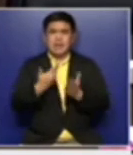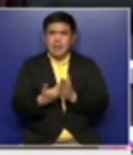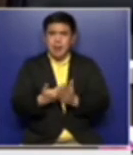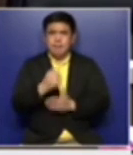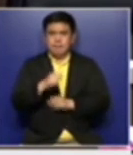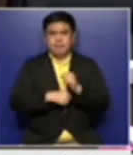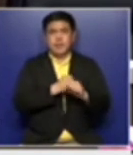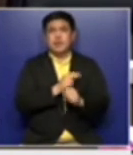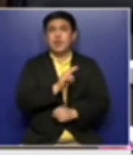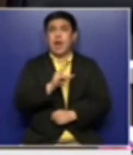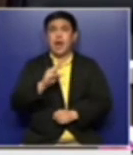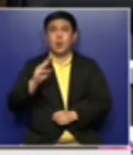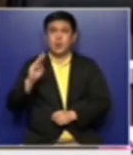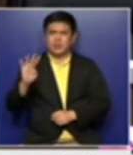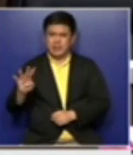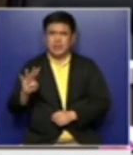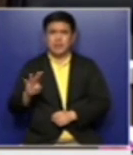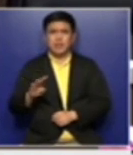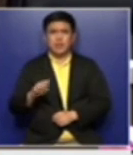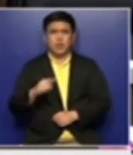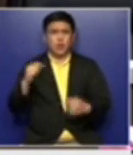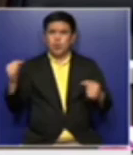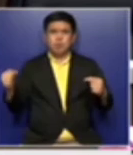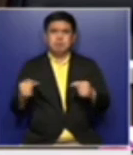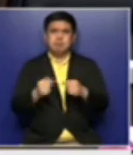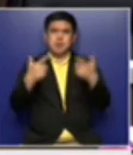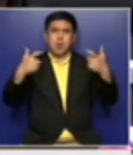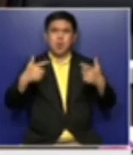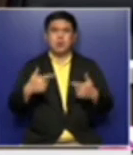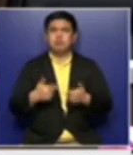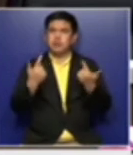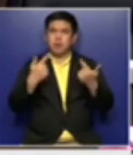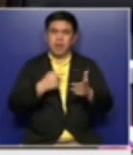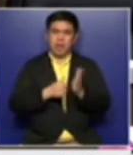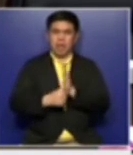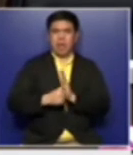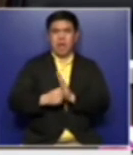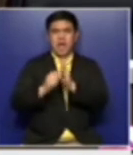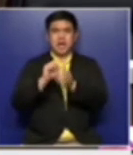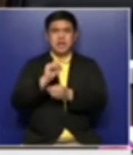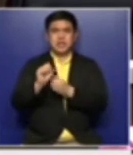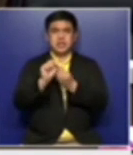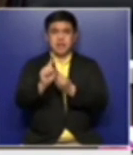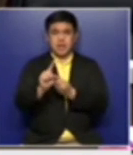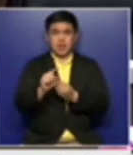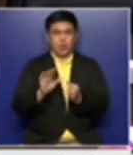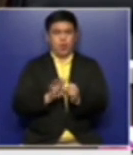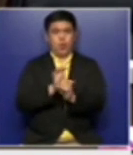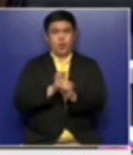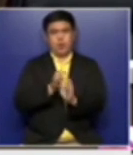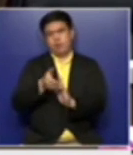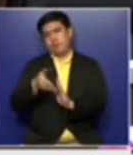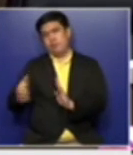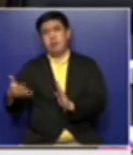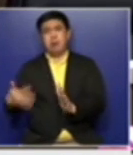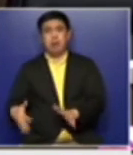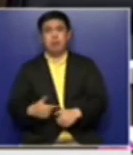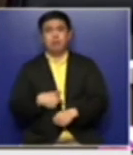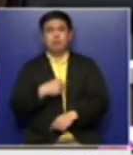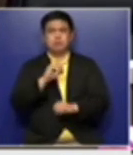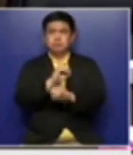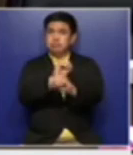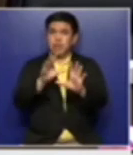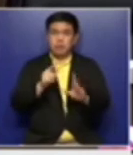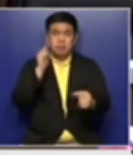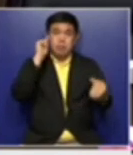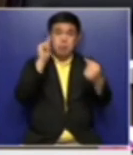ปี2564ไม่ตอบโจทย์ในการแก้ไขปัญหาเศรษฐกิจหลังภาวะโควิดระบาดไม่มีความชัดเจ